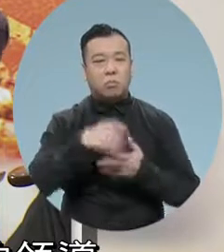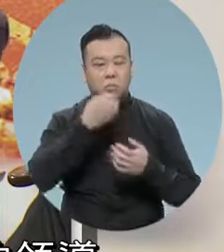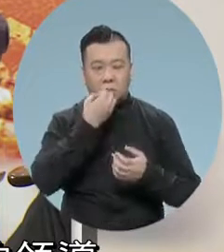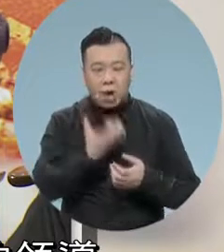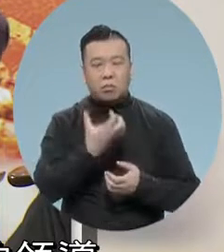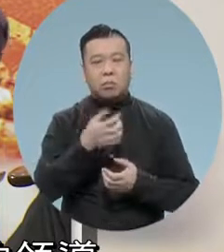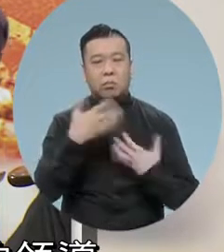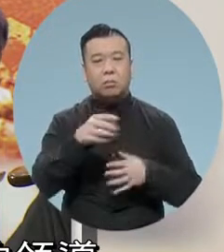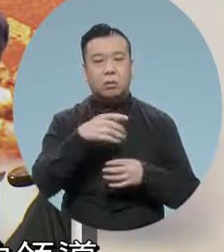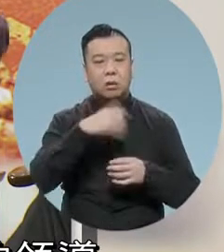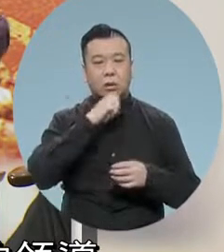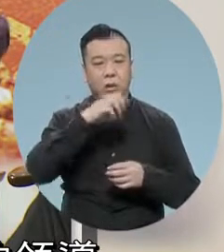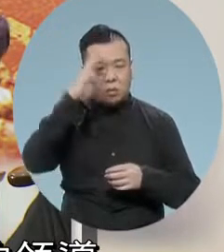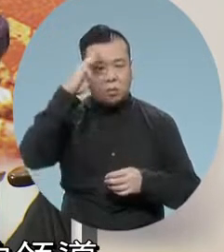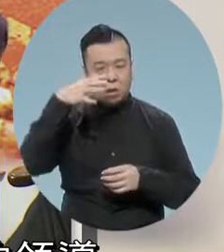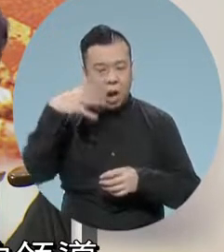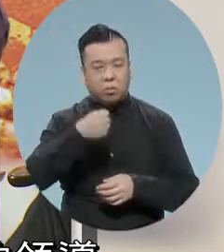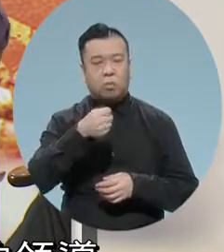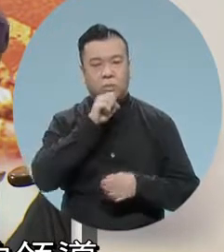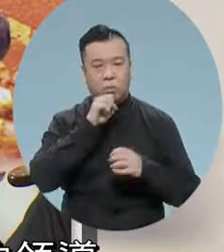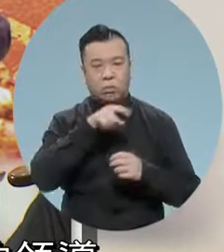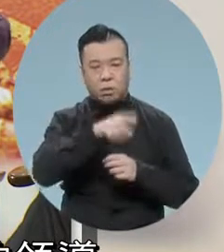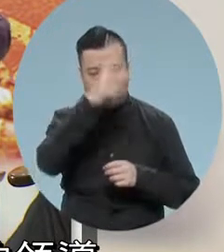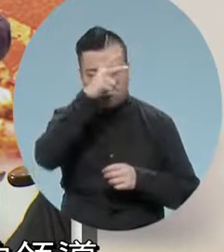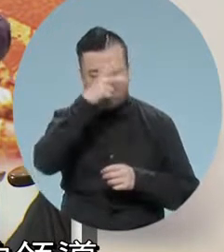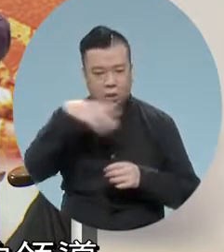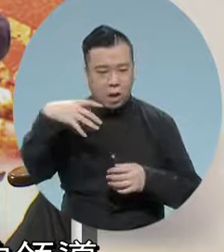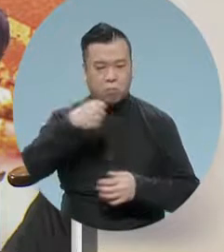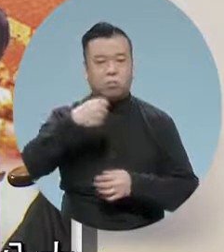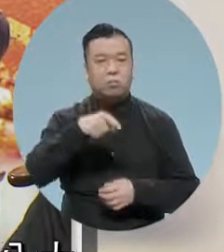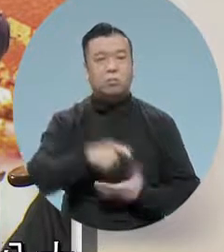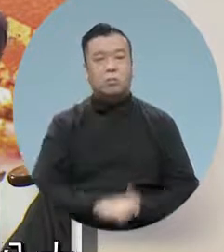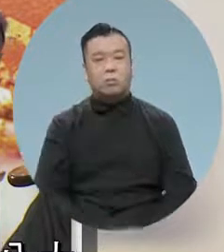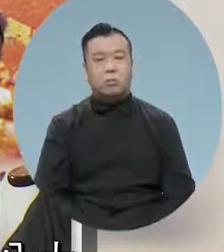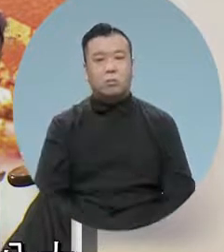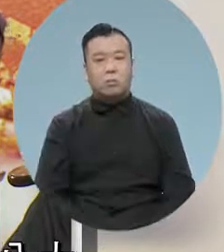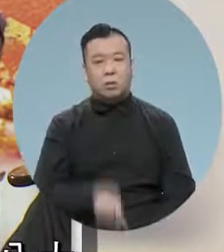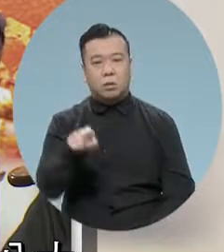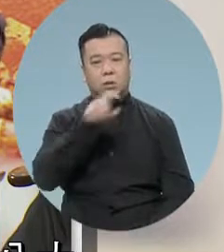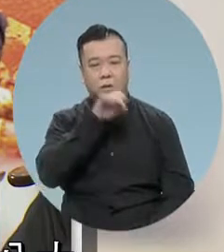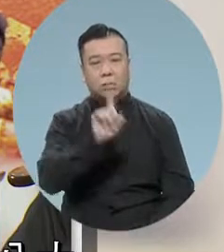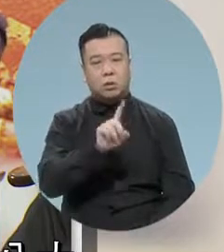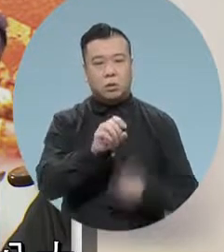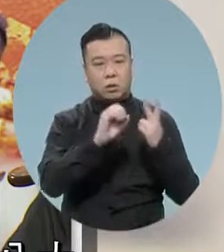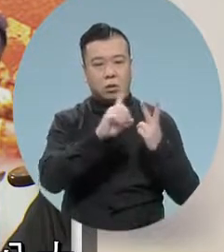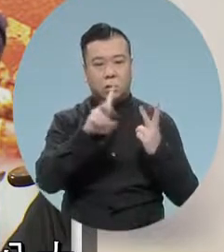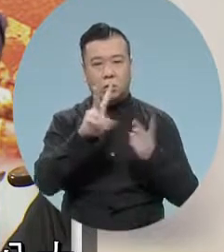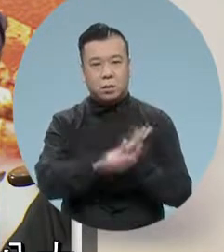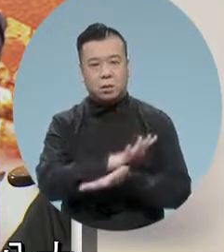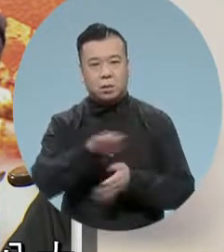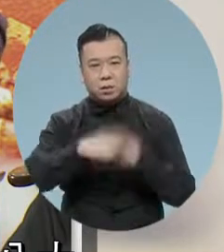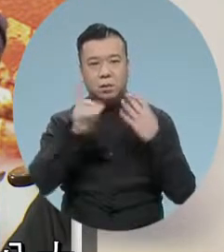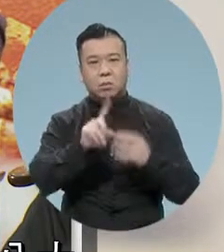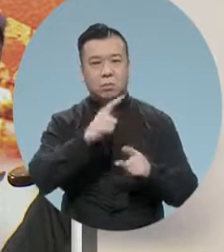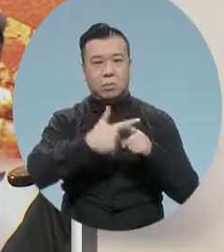二，黨對軍隊的領導，黨對政府的領導。所以他由2012年開始，所